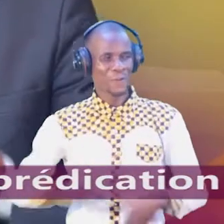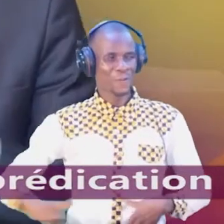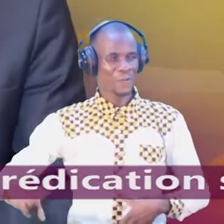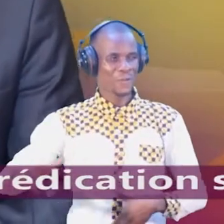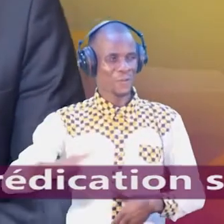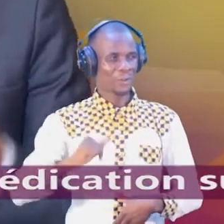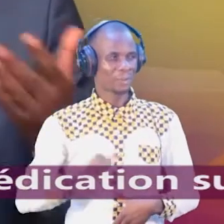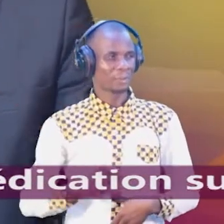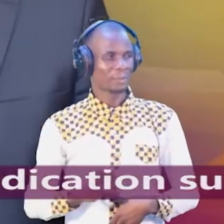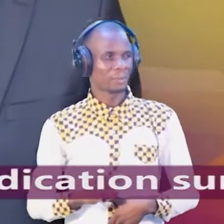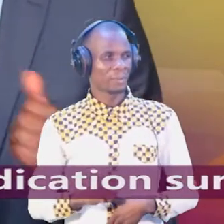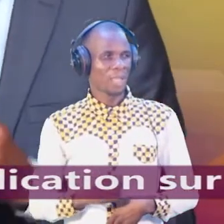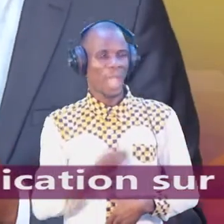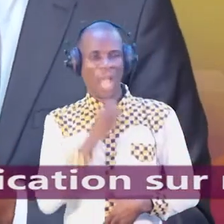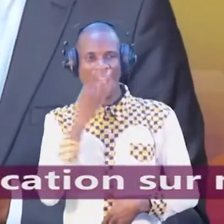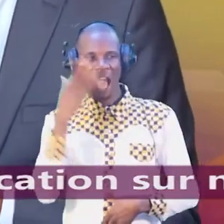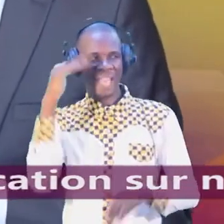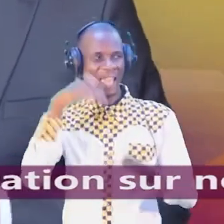Merci. Matondi mingi mama Caroline.